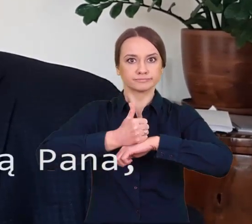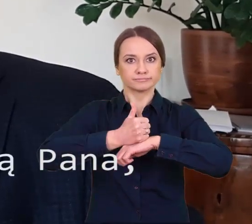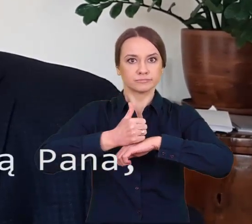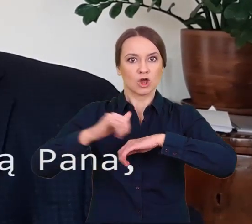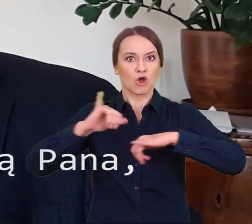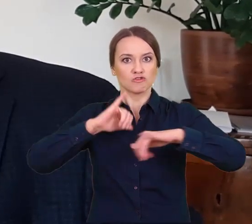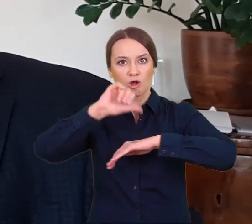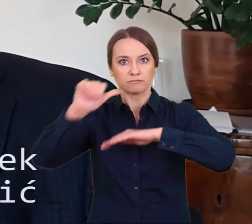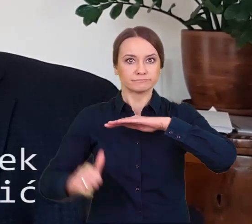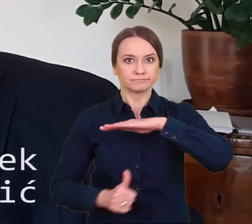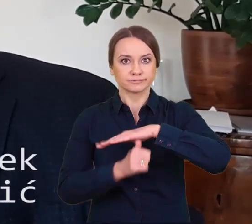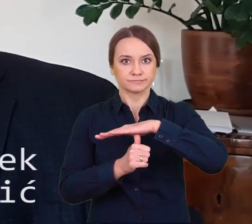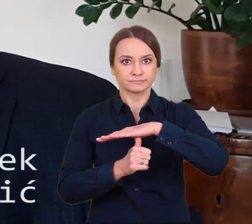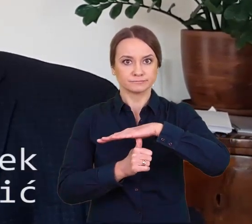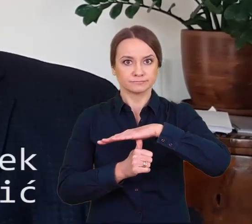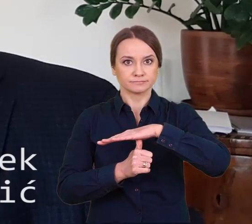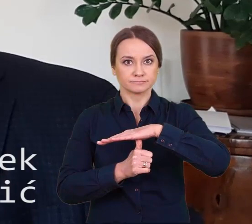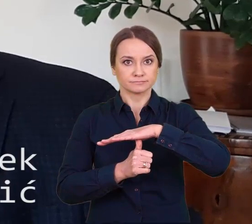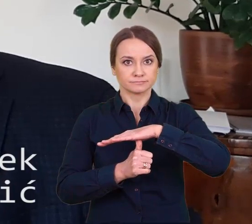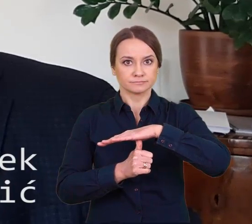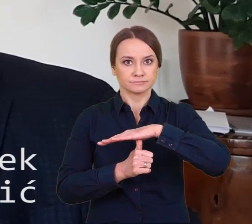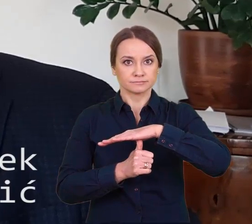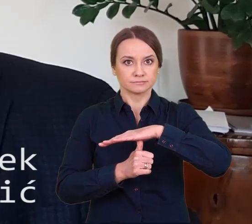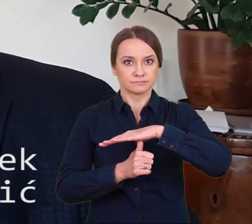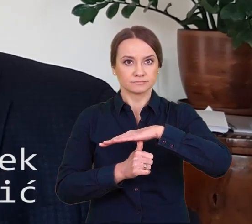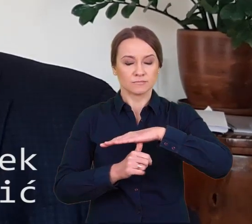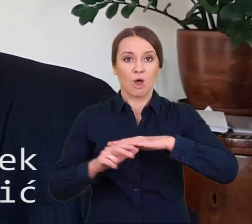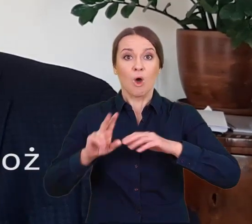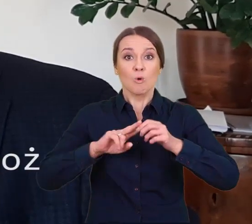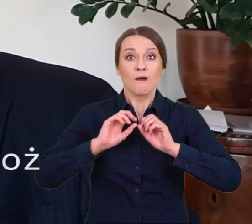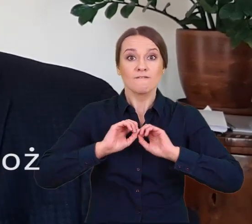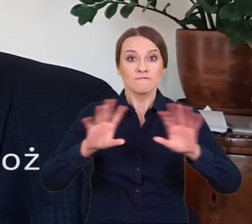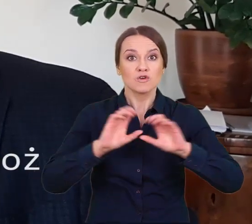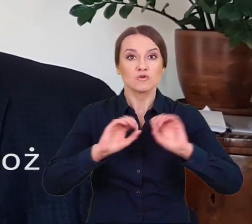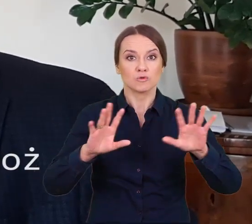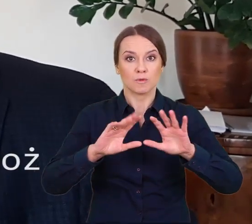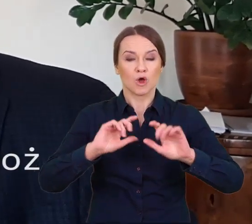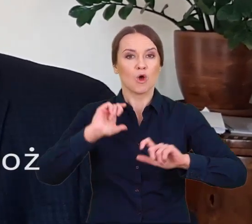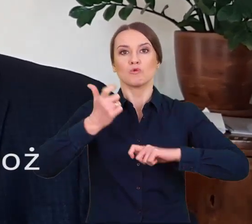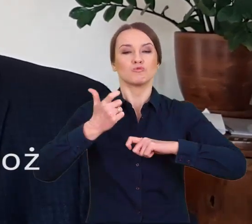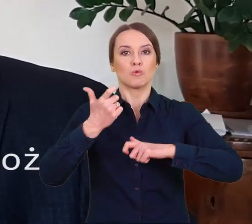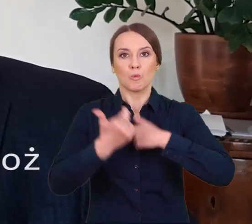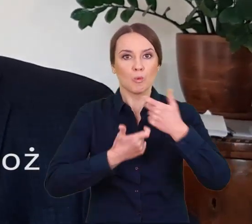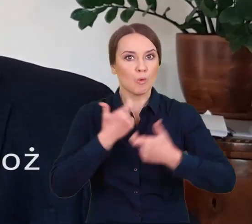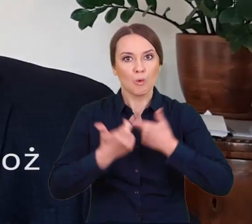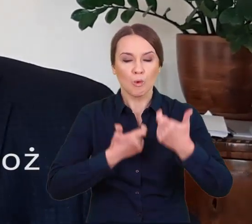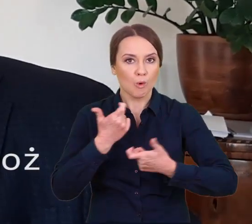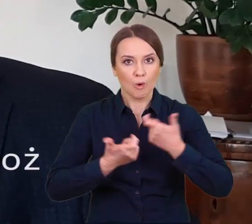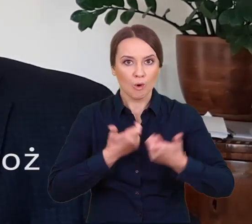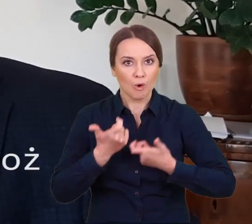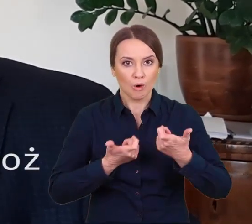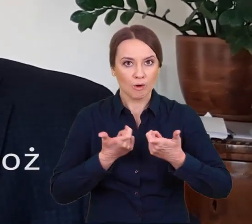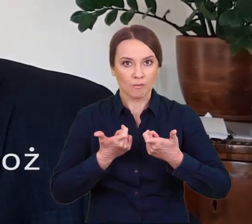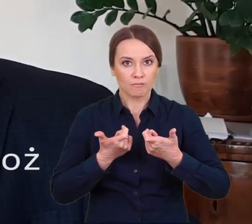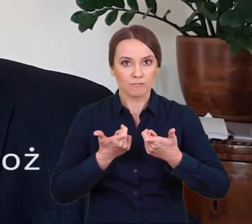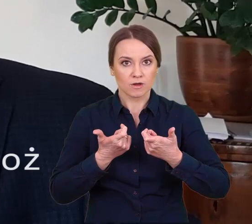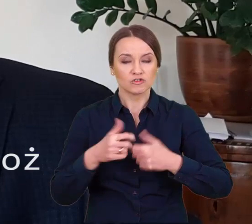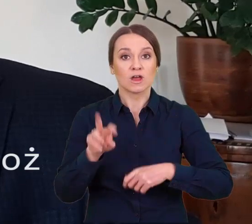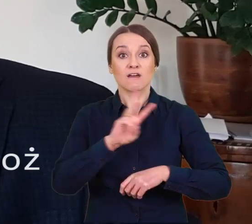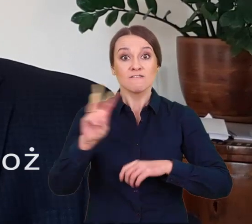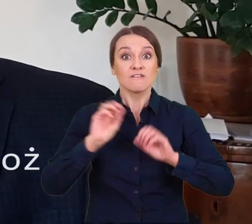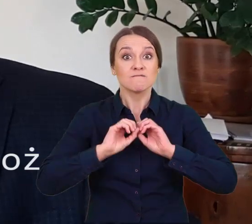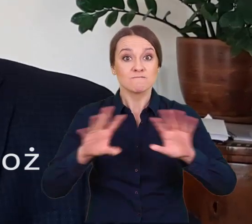no kiedykolwiek z prawdziwych uczynić poczet macie trudność tam krzywe